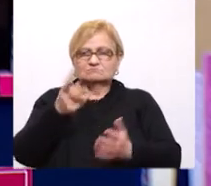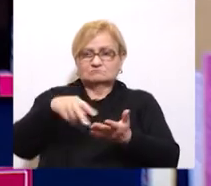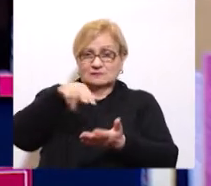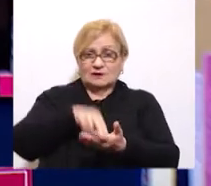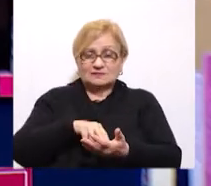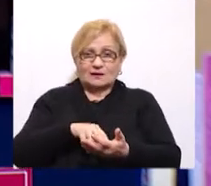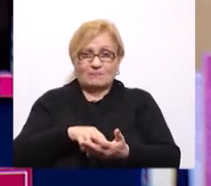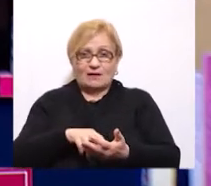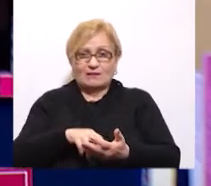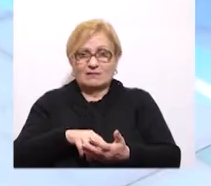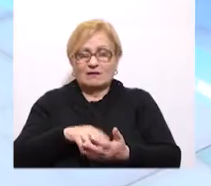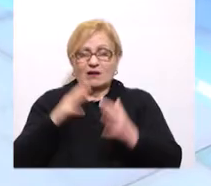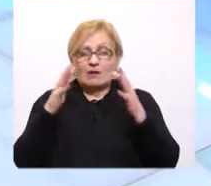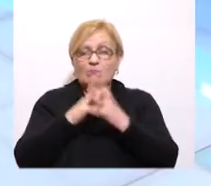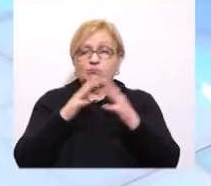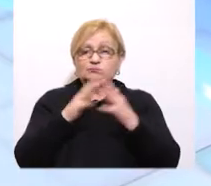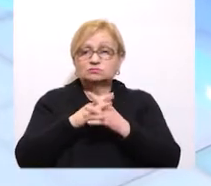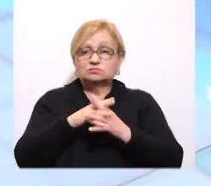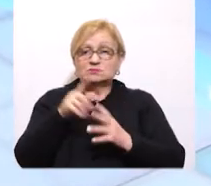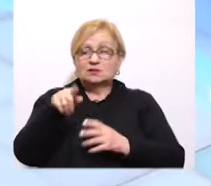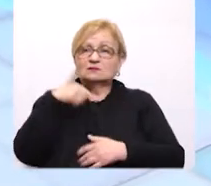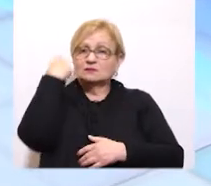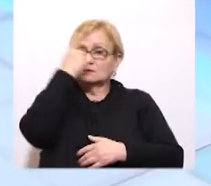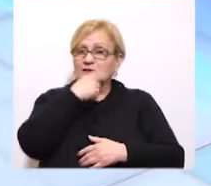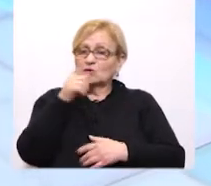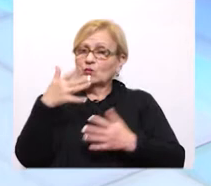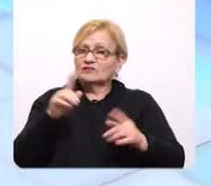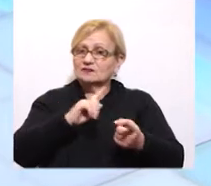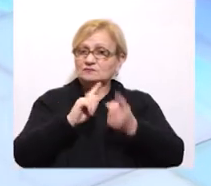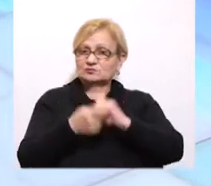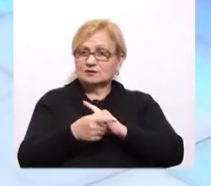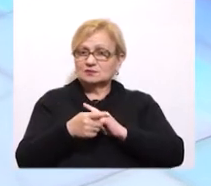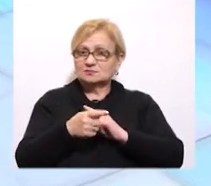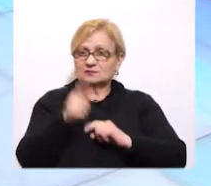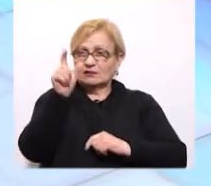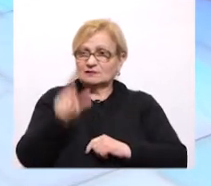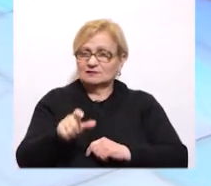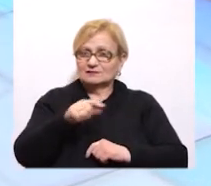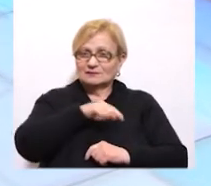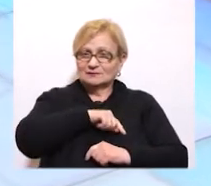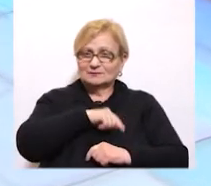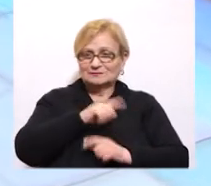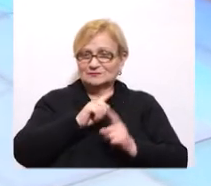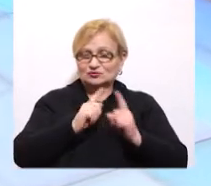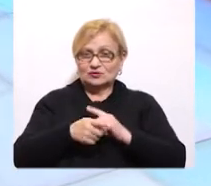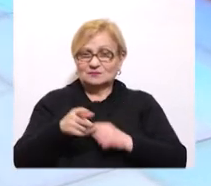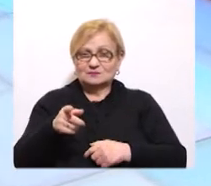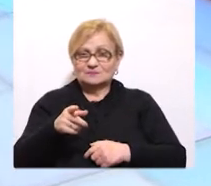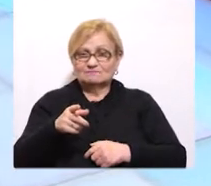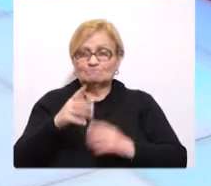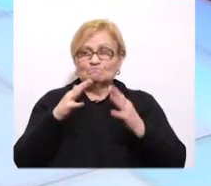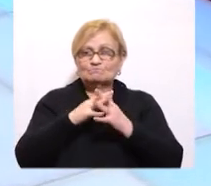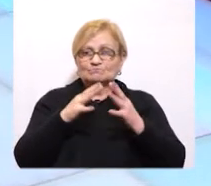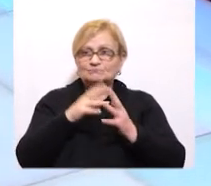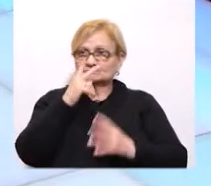წარმოდგებაო. ბრძოლის ველზე მის პორტრეტს სხვა ჟღერადობითა და სხვა რეგისტრით წარმოაჩენს. ომი